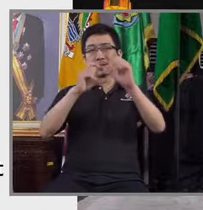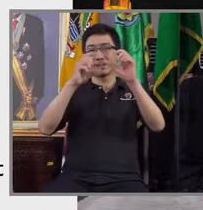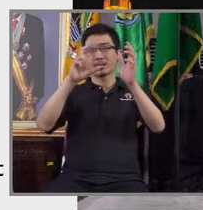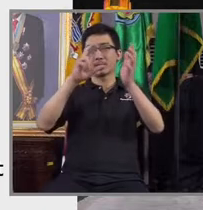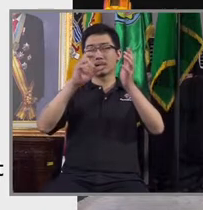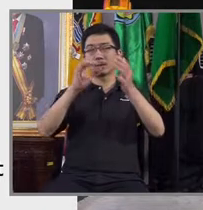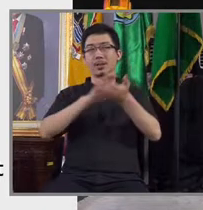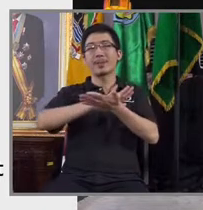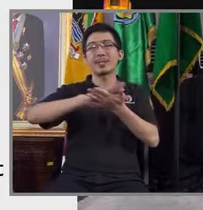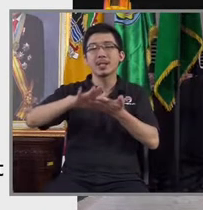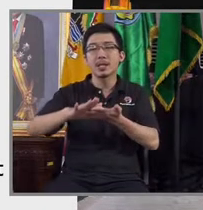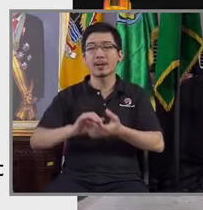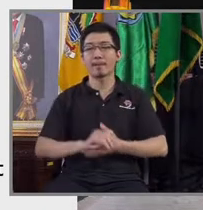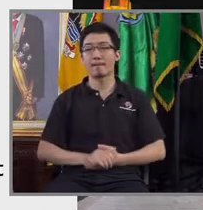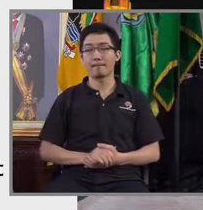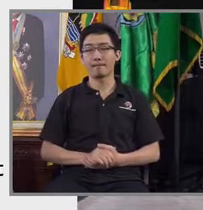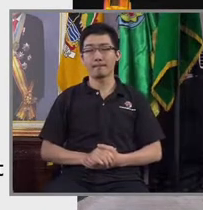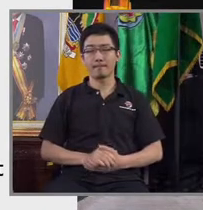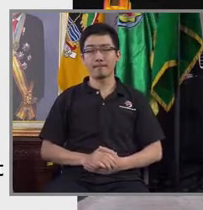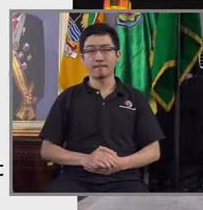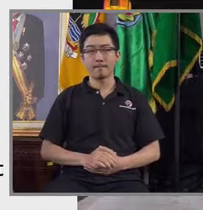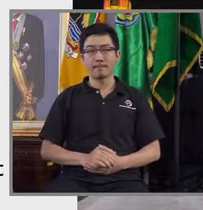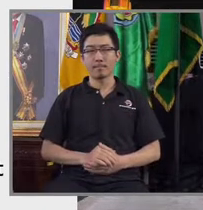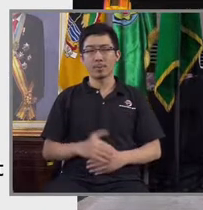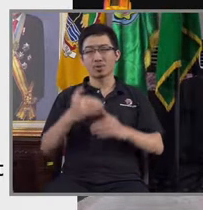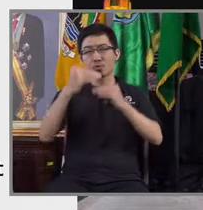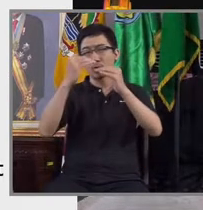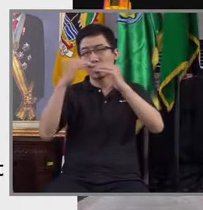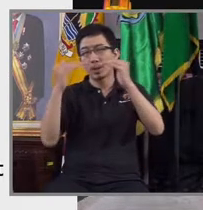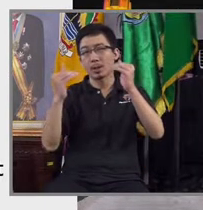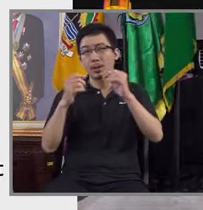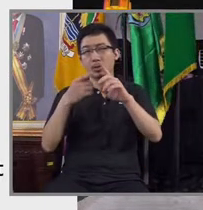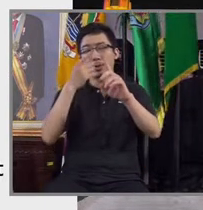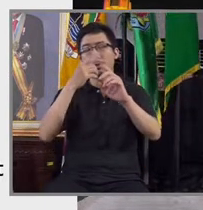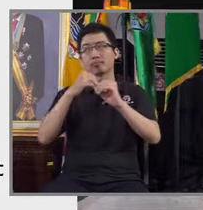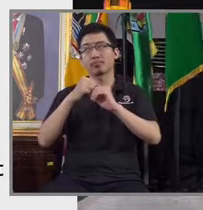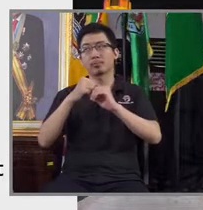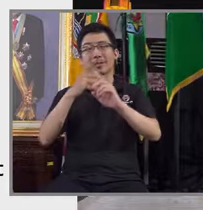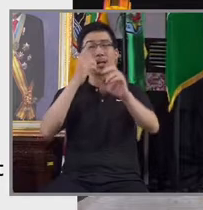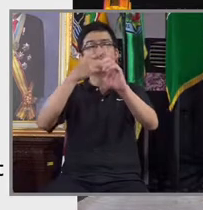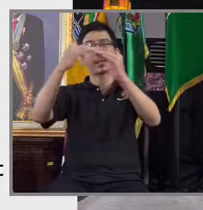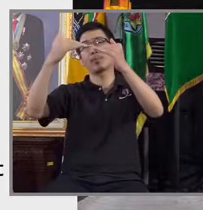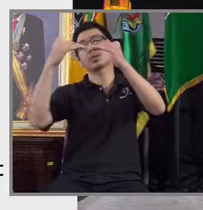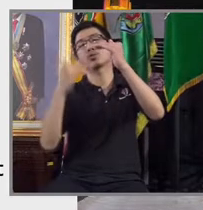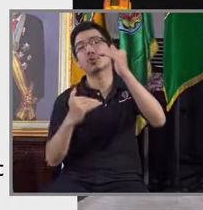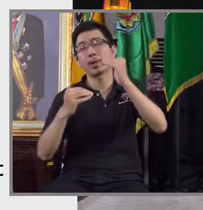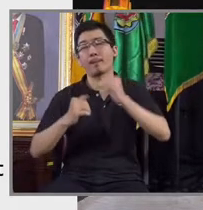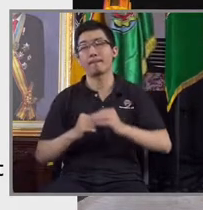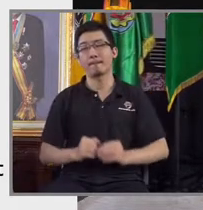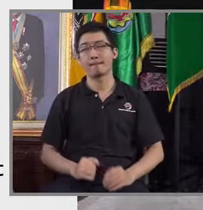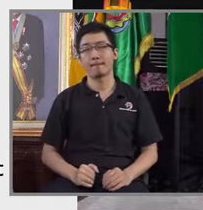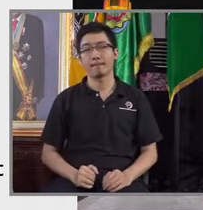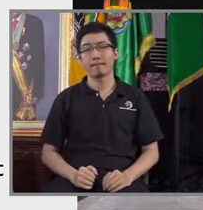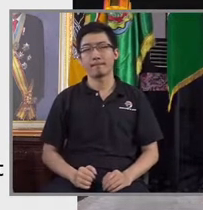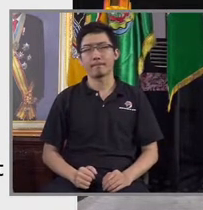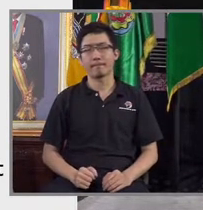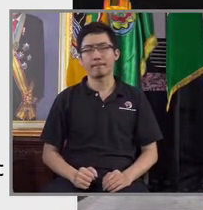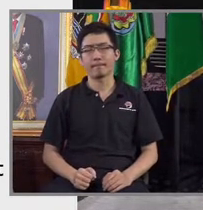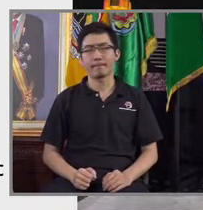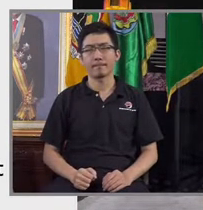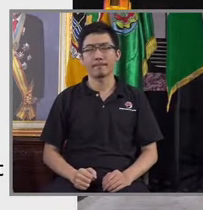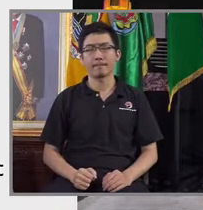nasional dan inovasi adalah dengan strategi pendanaan yaitu salah satunya